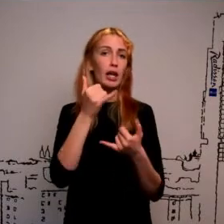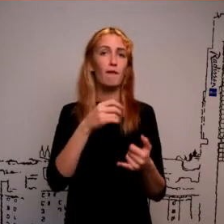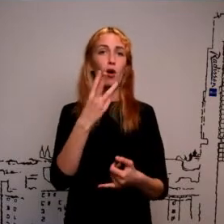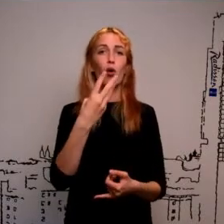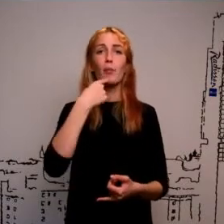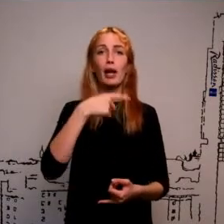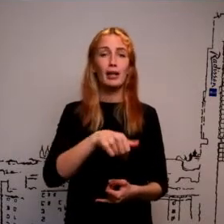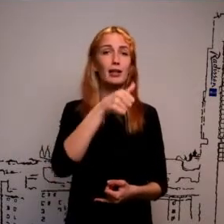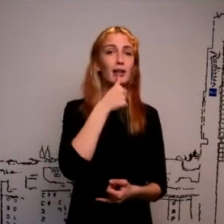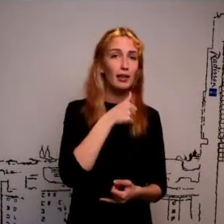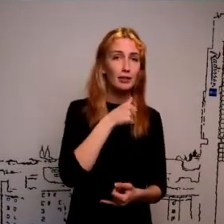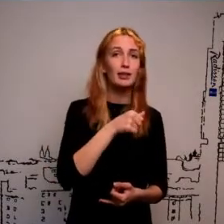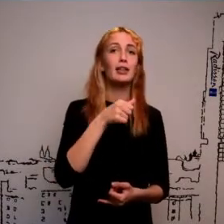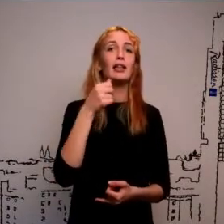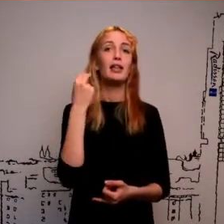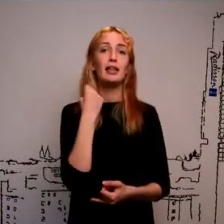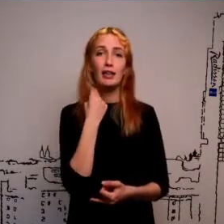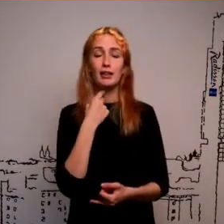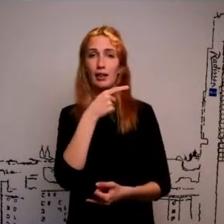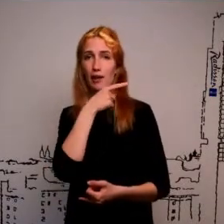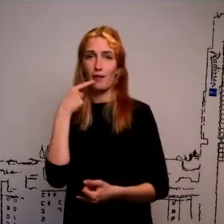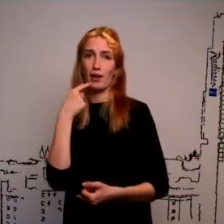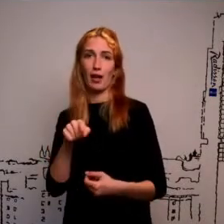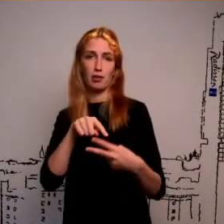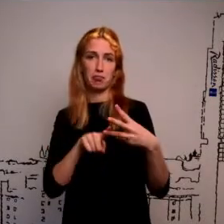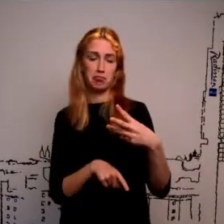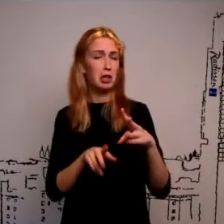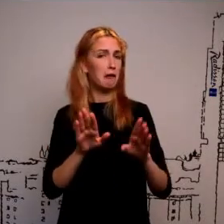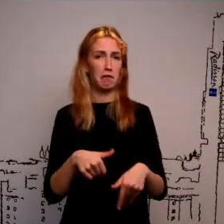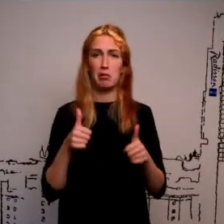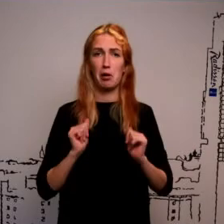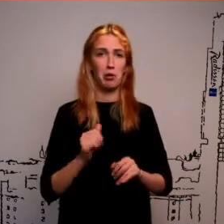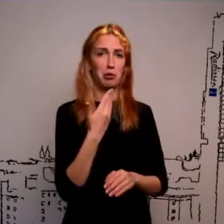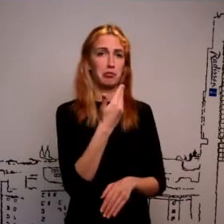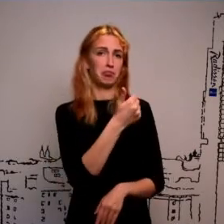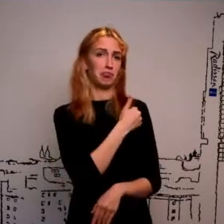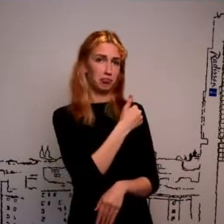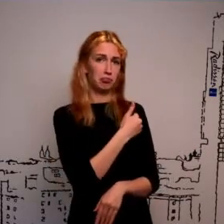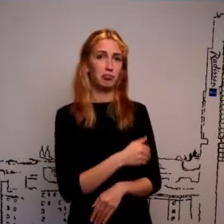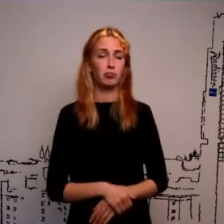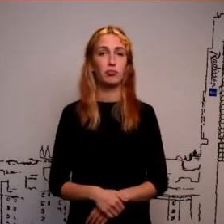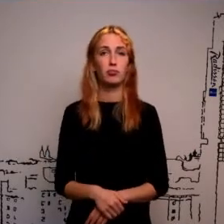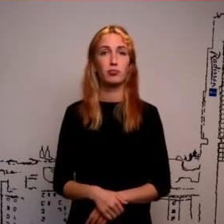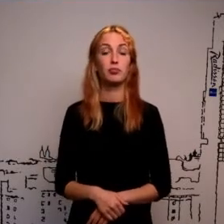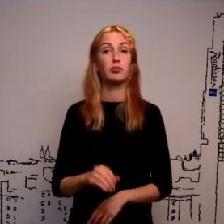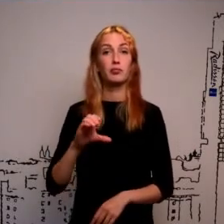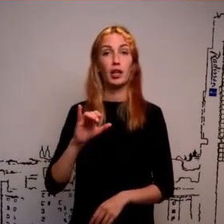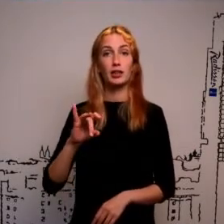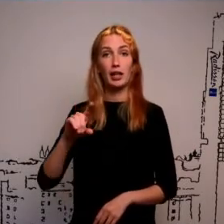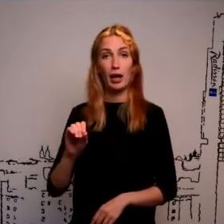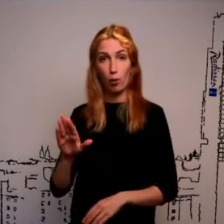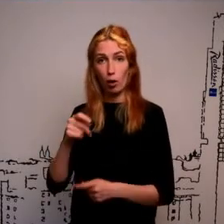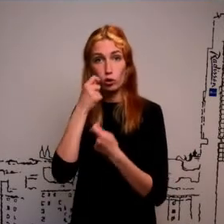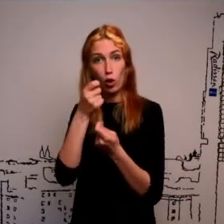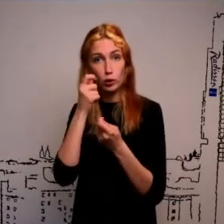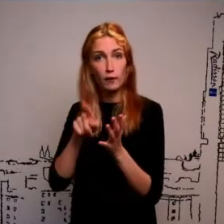et eesti, vene ja inglise keeles, et rahulikult võib meie poole pöörduda. Mm-hmm. Sille, on mingid soovitusi veel?